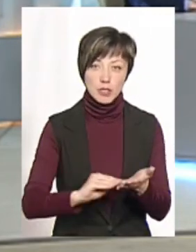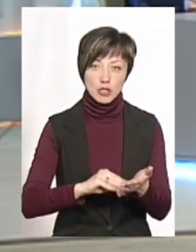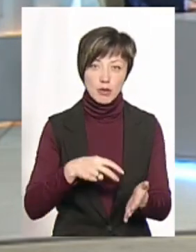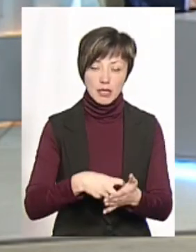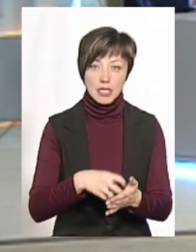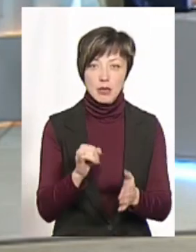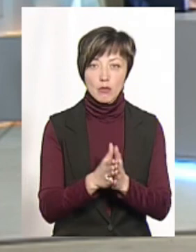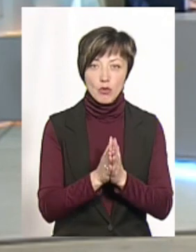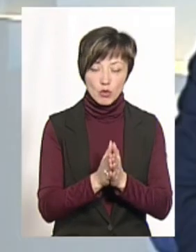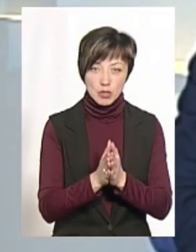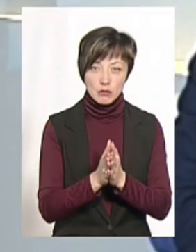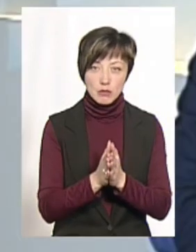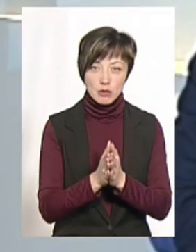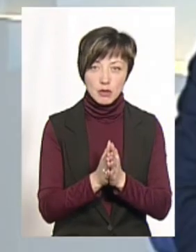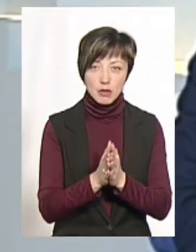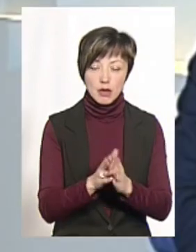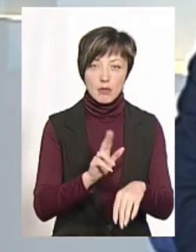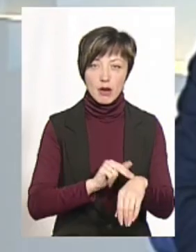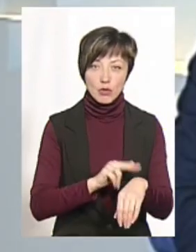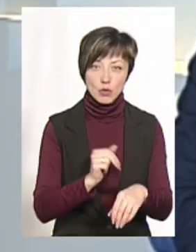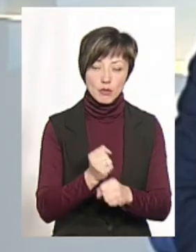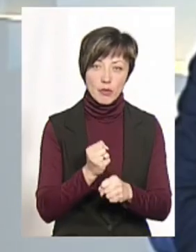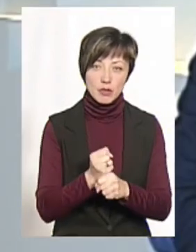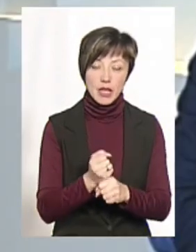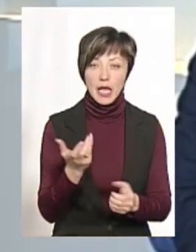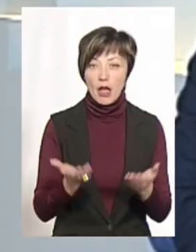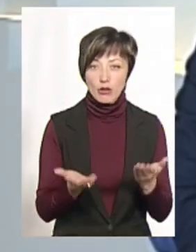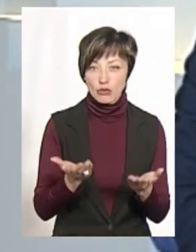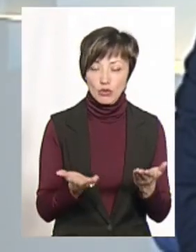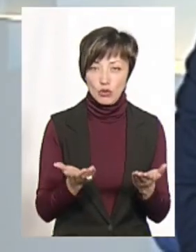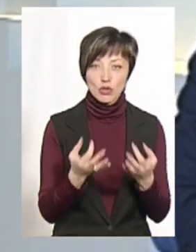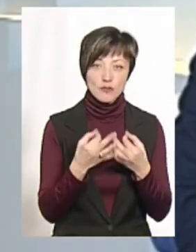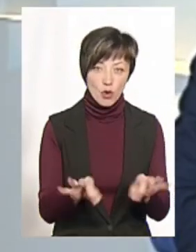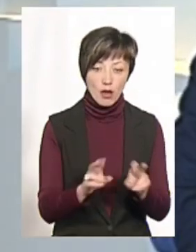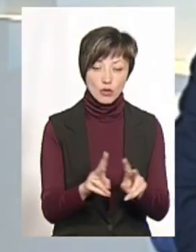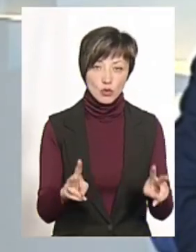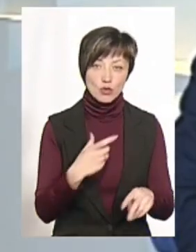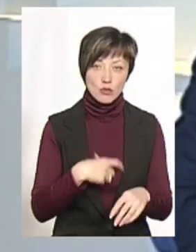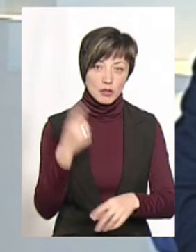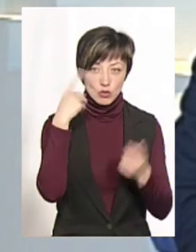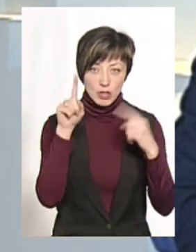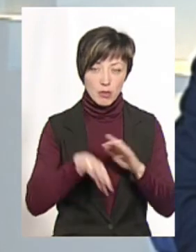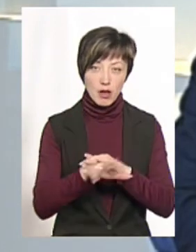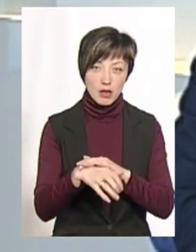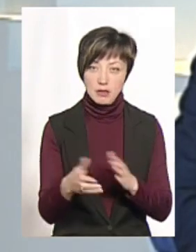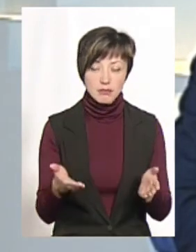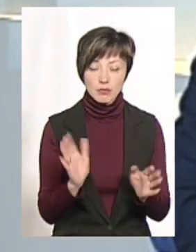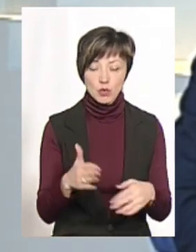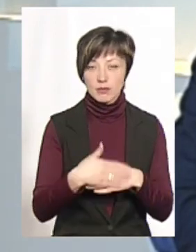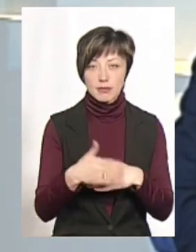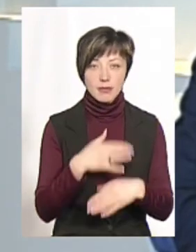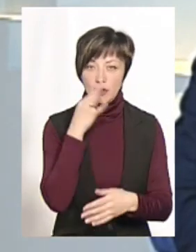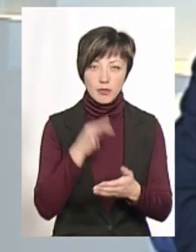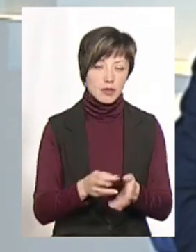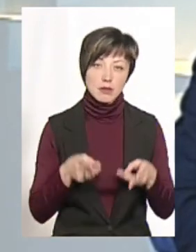пишемо лист і просимо, скажімо так, правоохоронця попрацювати. Якщо дозволяв хтось собі чудити або красти, буде нести